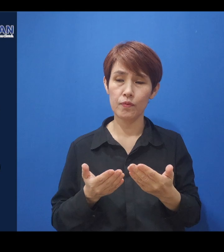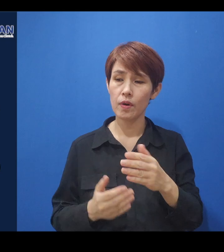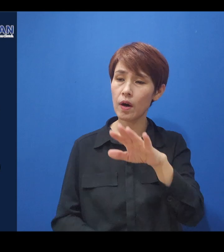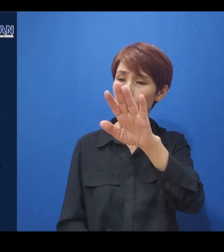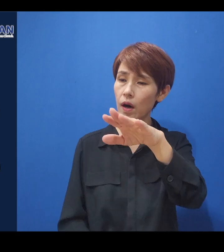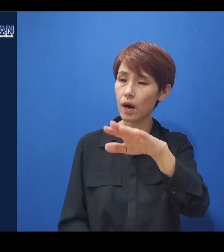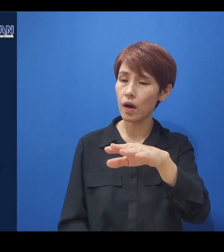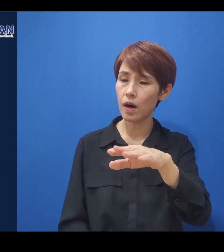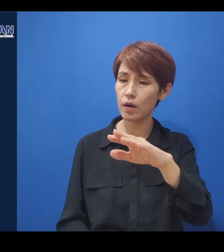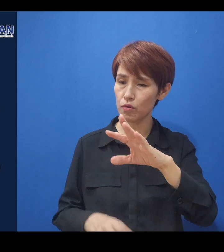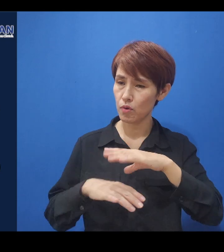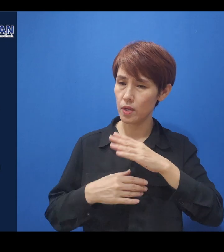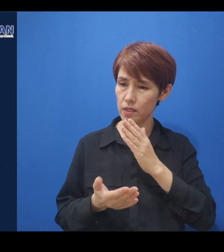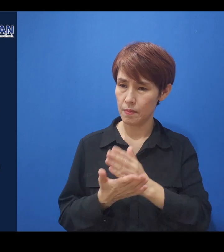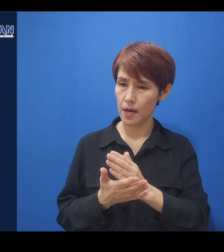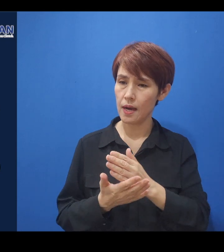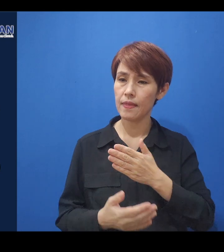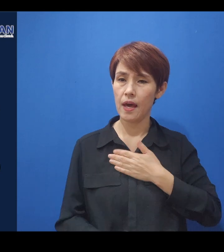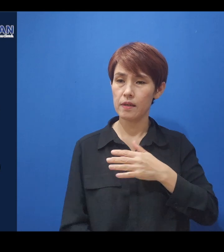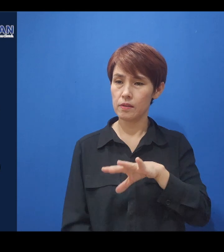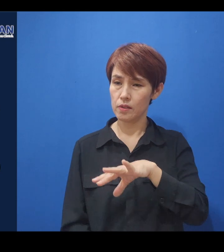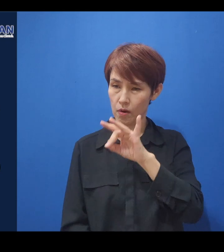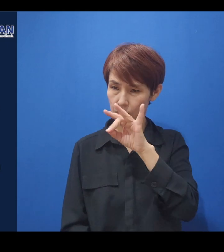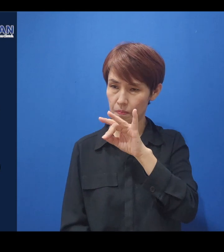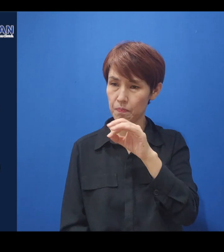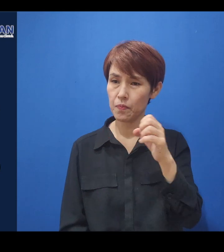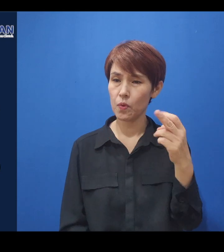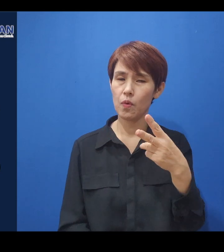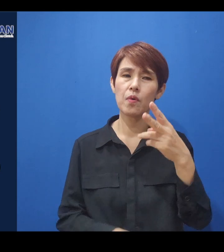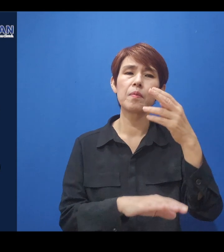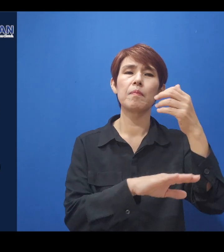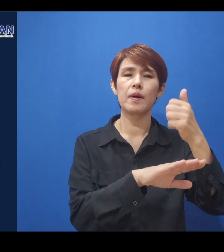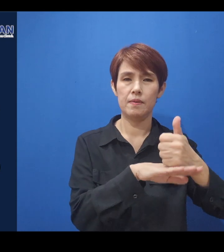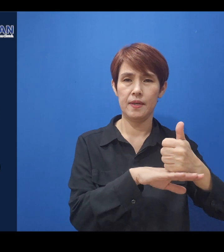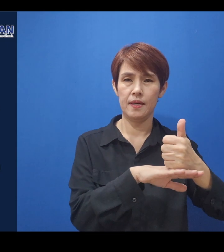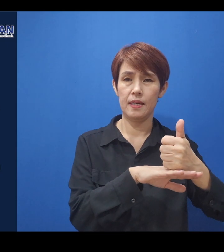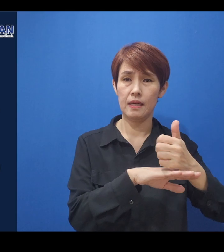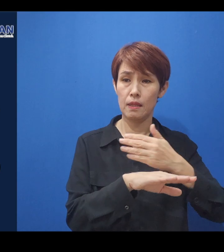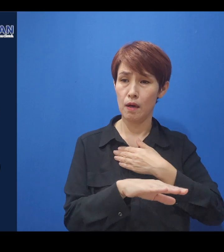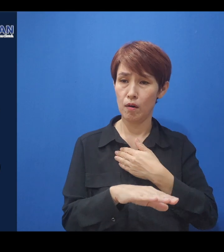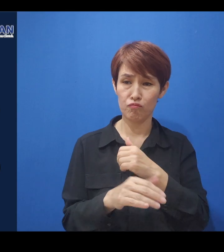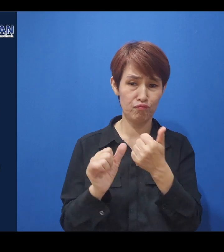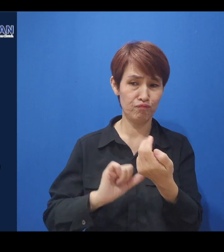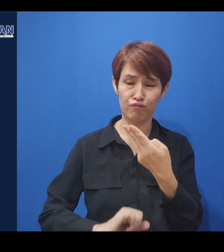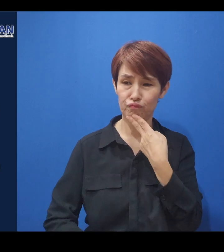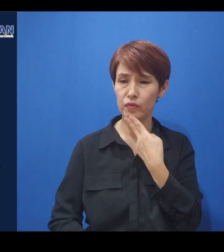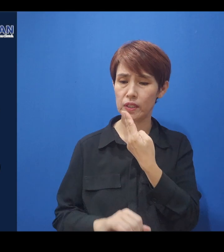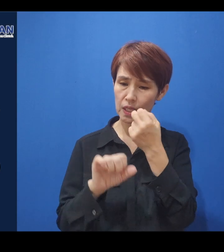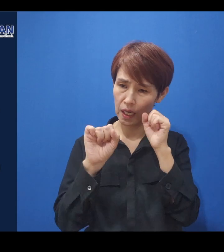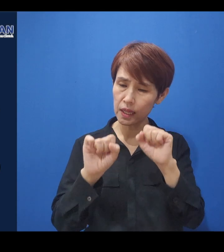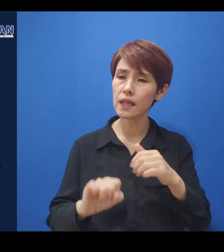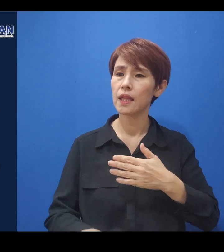두려워하지 마라. 나는 처음이요 마지막이니 난 죽지 않았다. 난 살아있다.